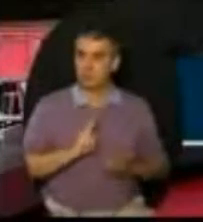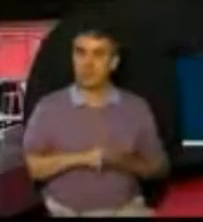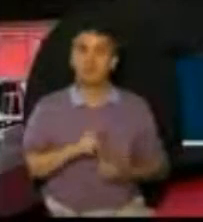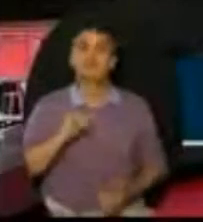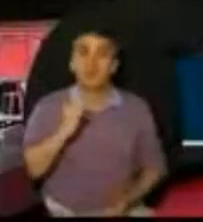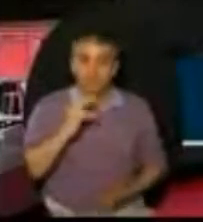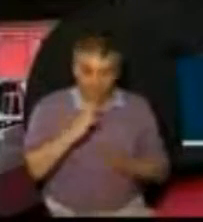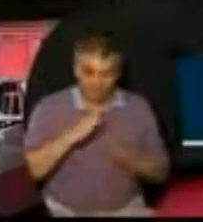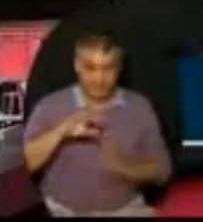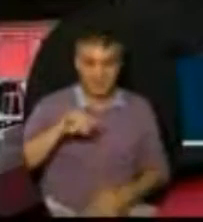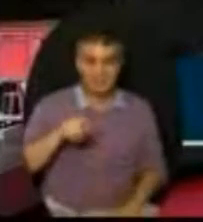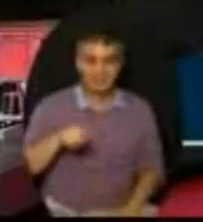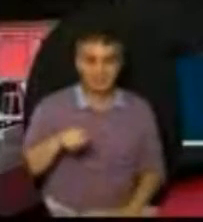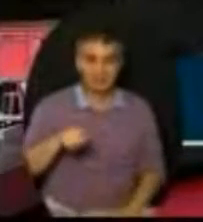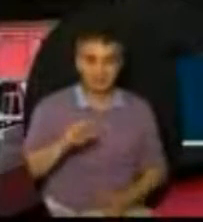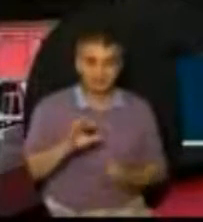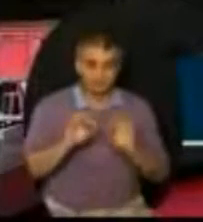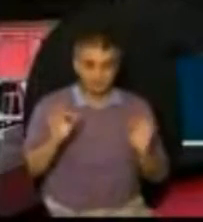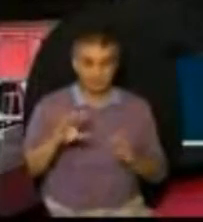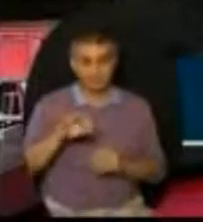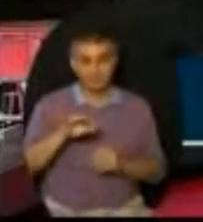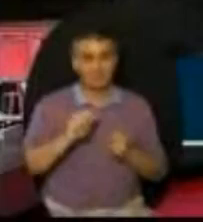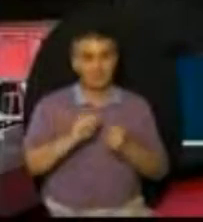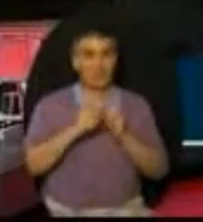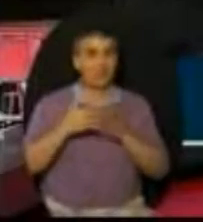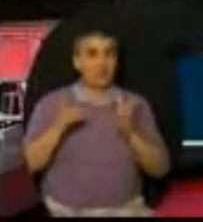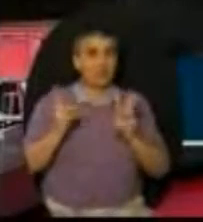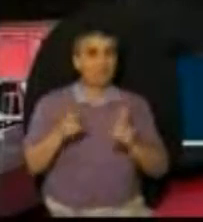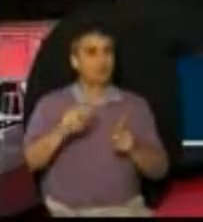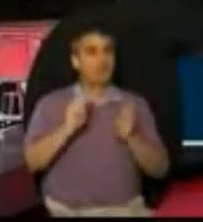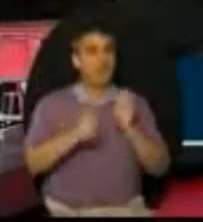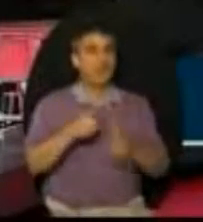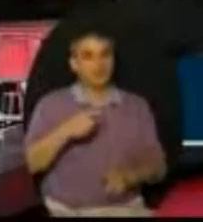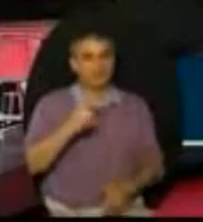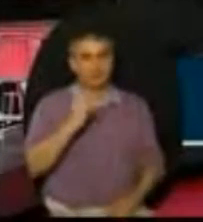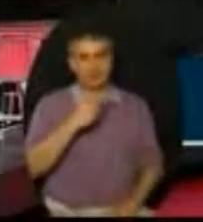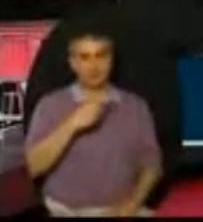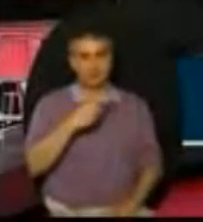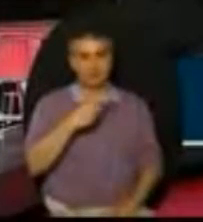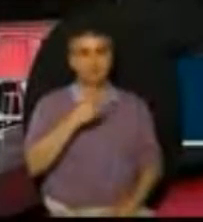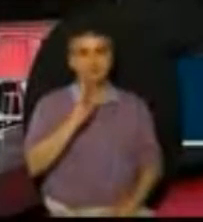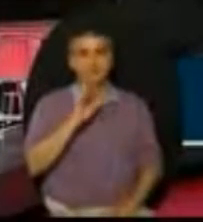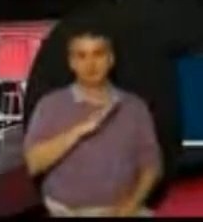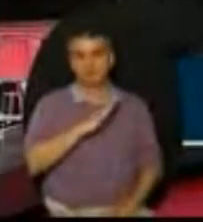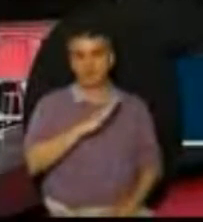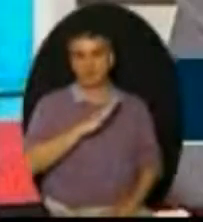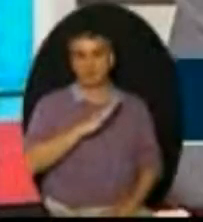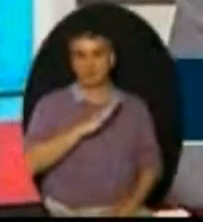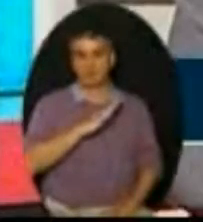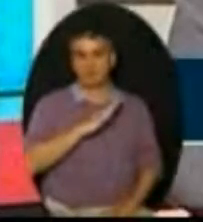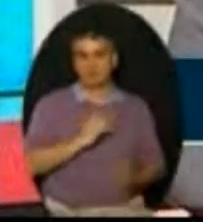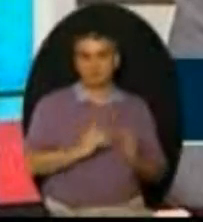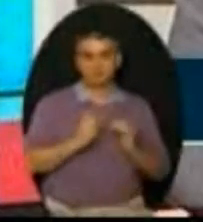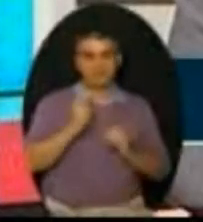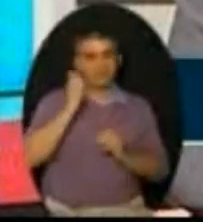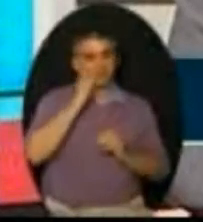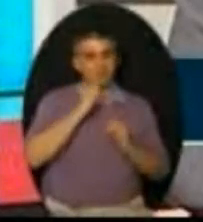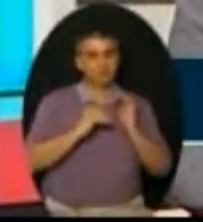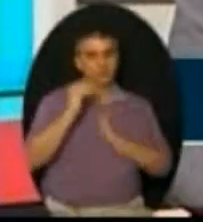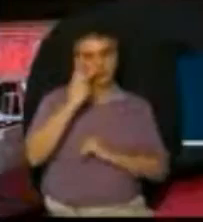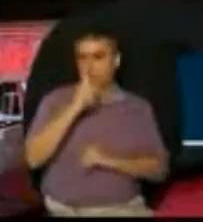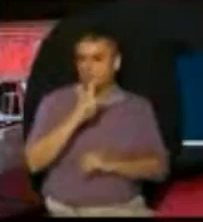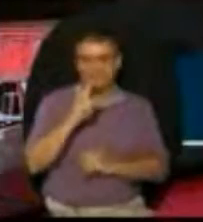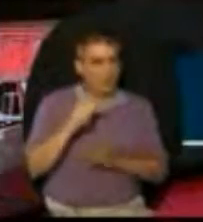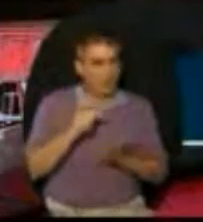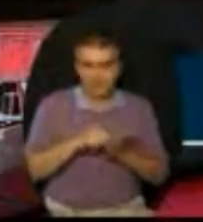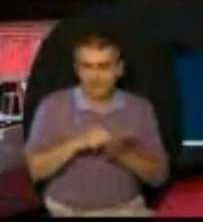נכון שבתי קזינו, פתיחת בתי קזינו או הרחבת האפשרויות להמר, נכון שיש גם סכנה של עלייה ברמת הפשע, אבל הדבר לא